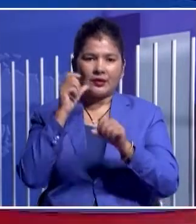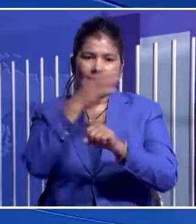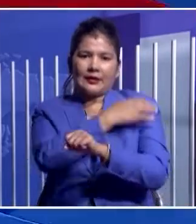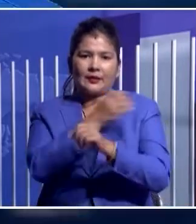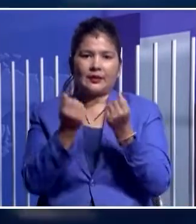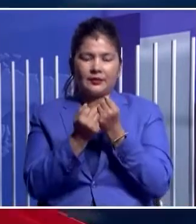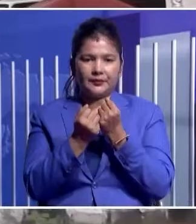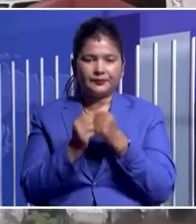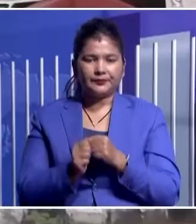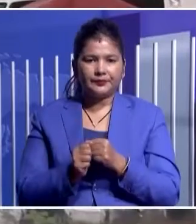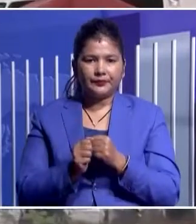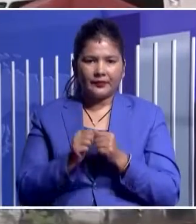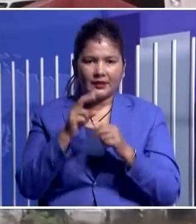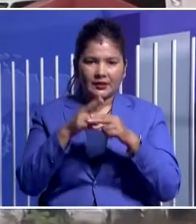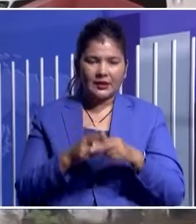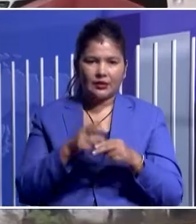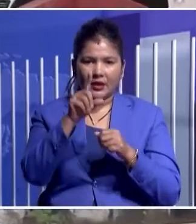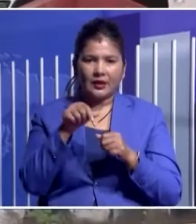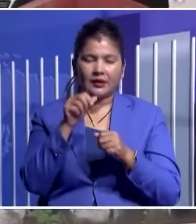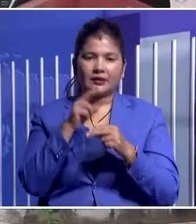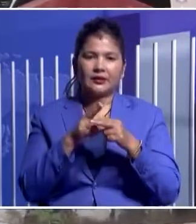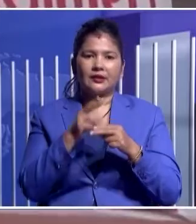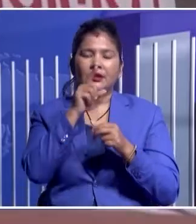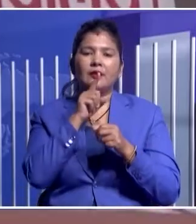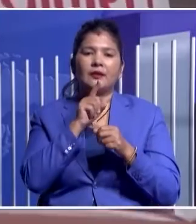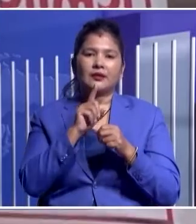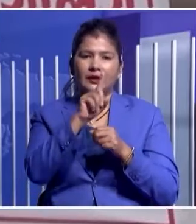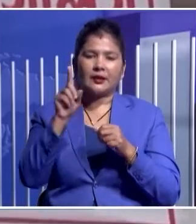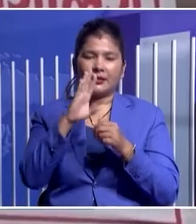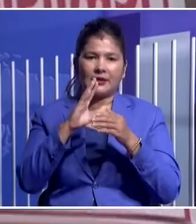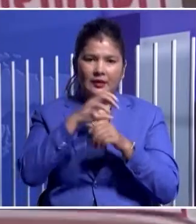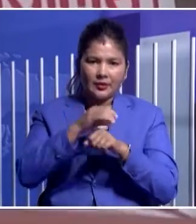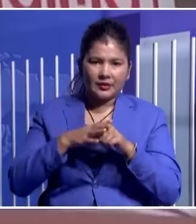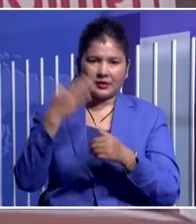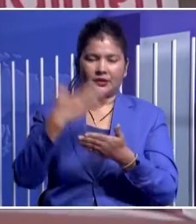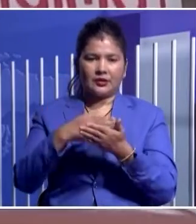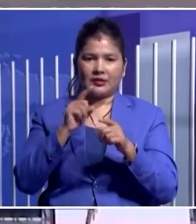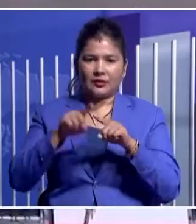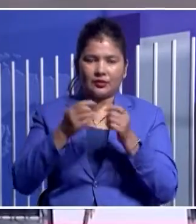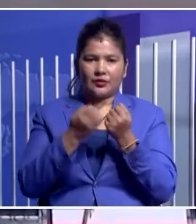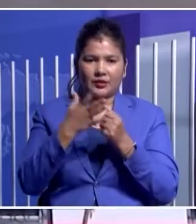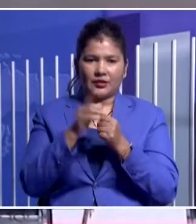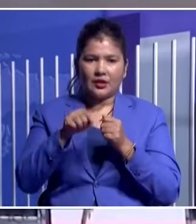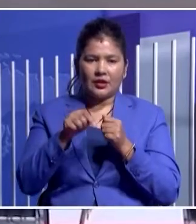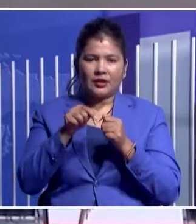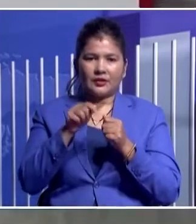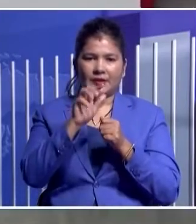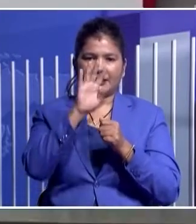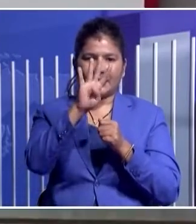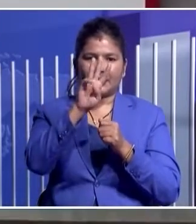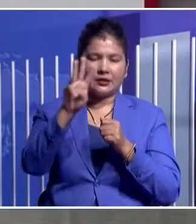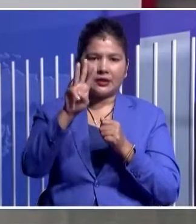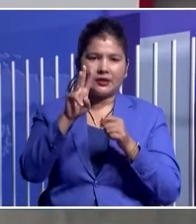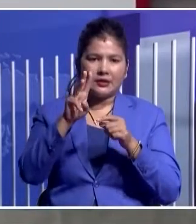गरिने। चालू आर्थिक वर्षको 11 महिनासम्ममा प्रदेशहरूको बजेट खर्च लक्ष्य अनुसार हुन सकेन, हालसम्म औसतमा